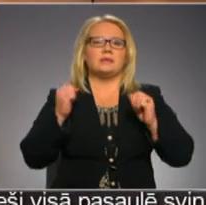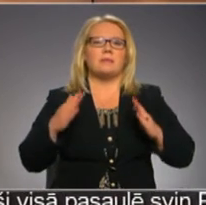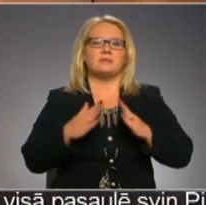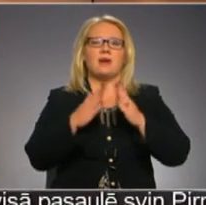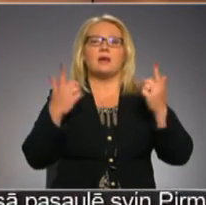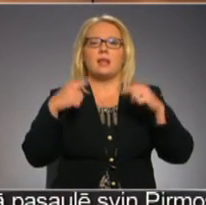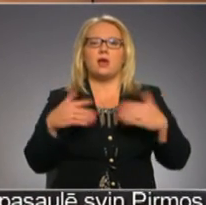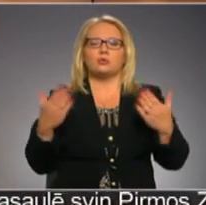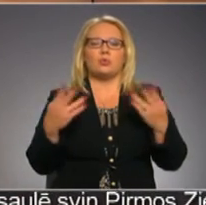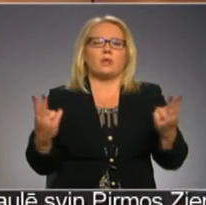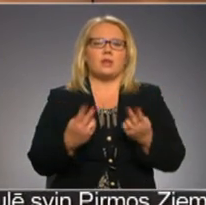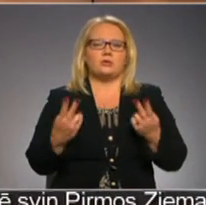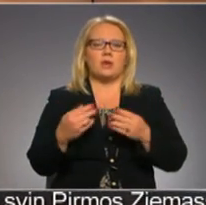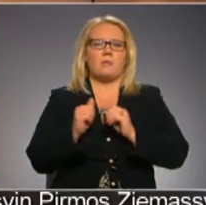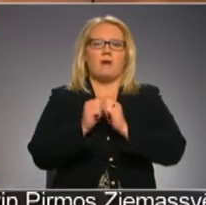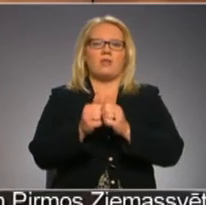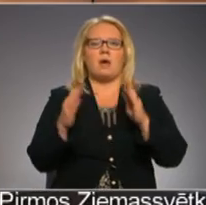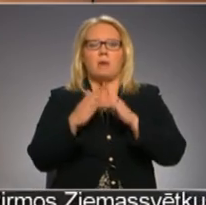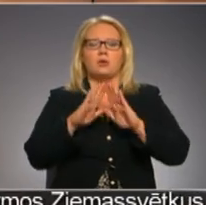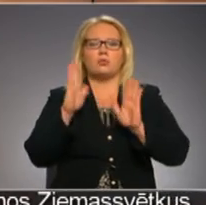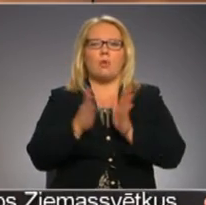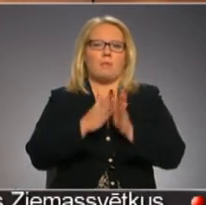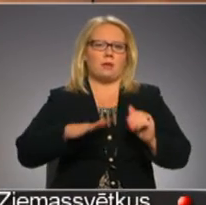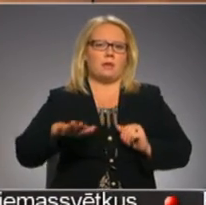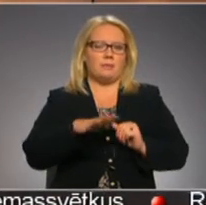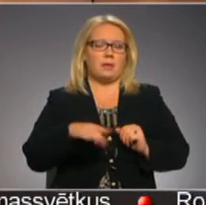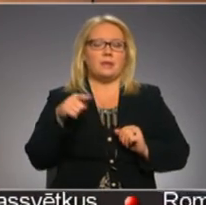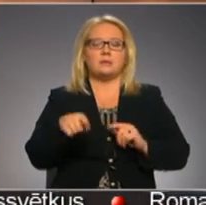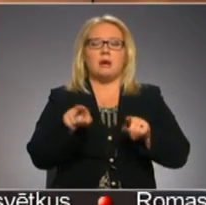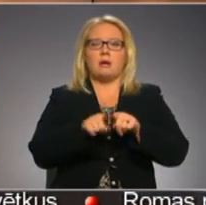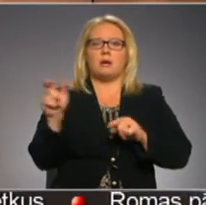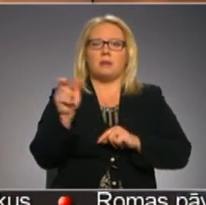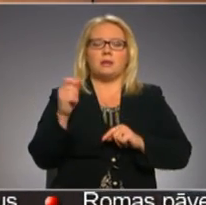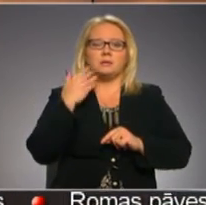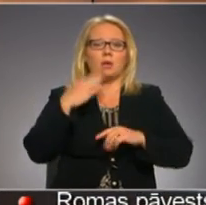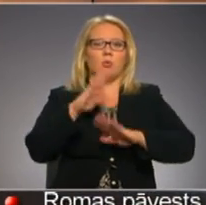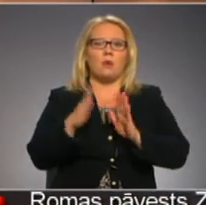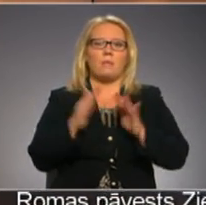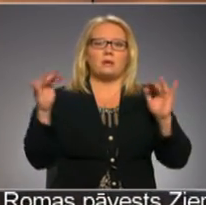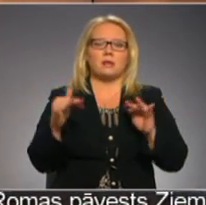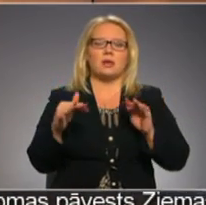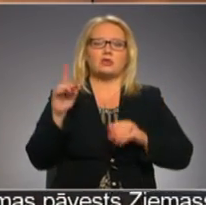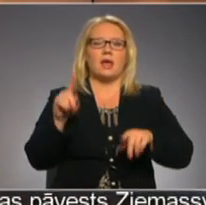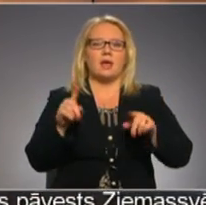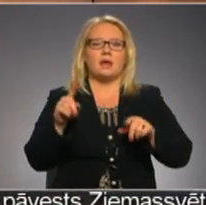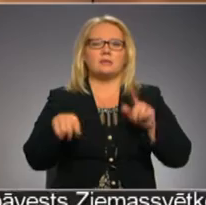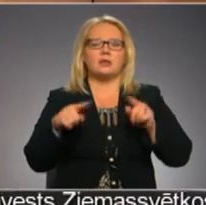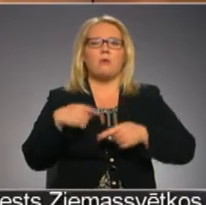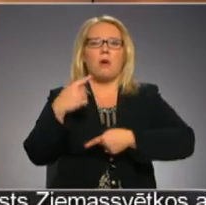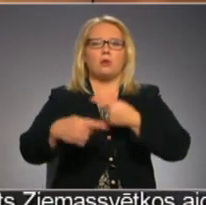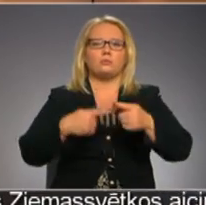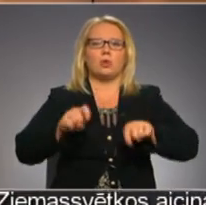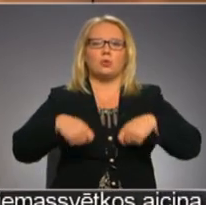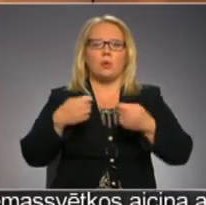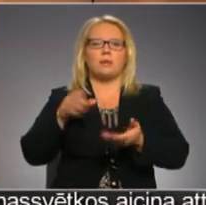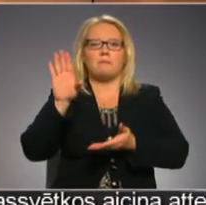Ziemassvētki ir laiks, kuru tradicionāli pavadām mājās kopā ar ģimeni. Tas ir arī brīdis, kad kopā sanākšanas reizēs no paudzes paudzē tiek